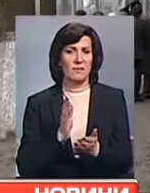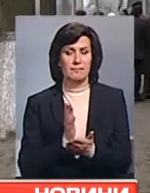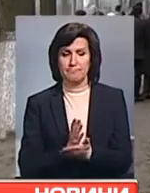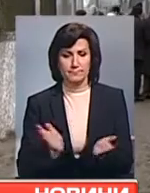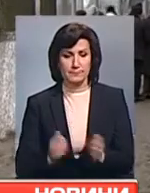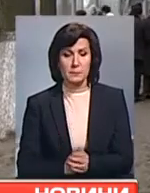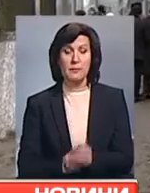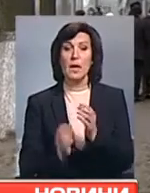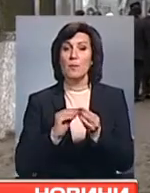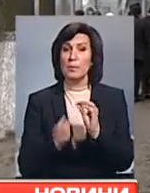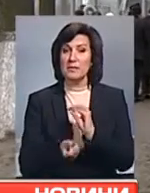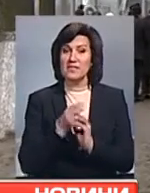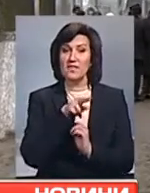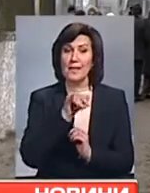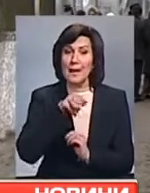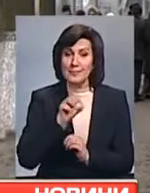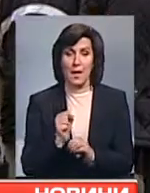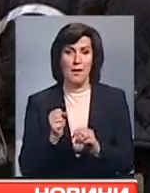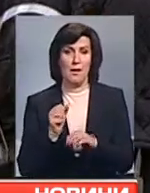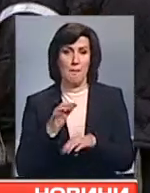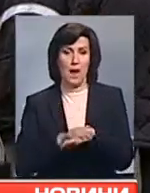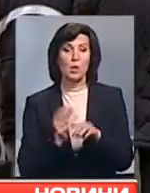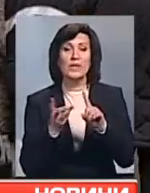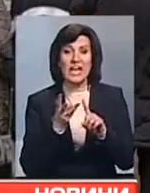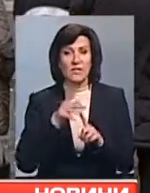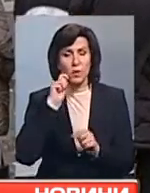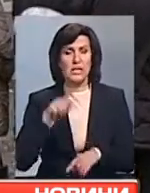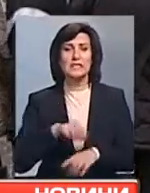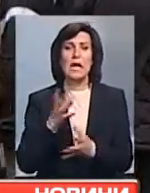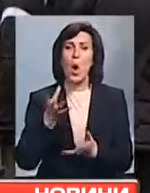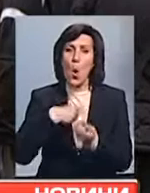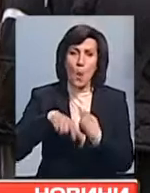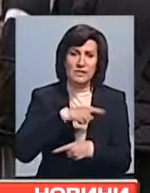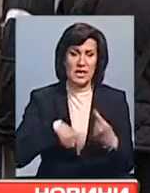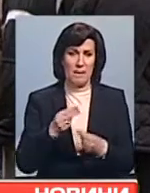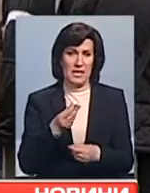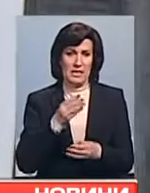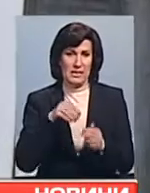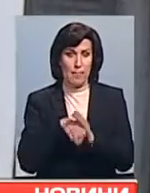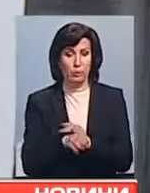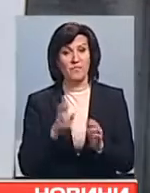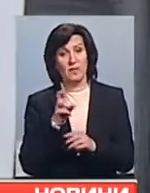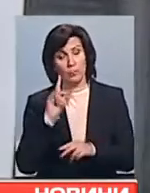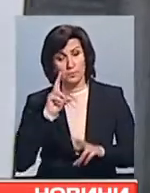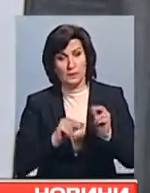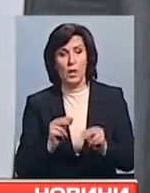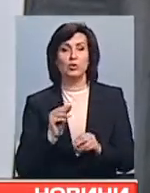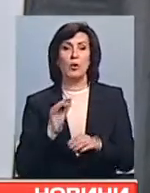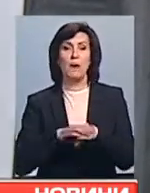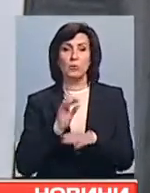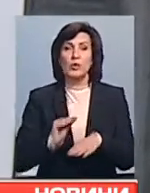кредитами. Проблеми з'явилися і у Дельта-банку, третього в Україні за обсягами залучених депозитів. Втім, в НБУ розраховують, що банк буде